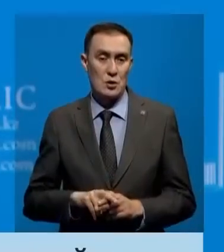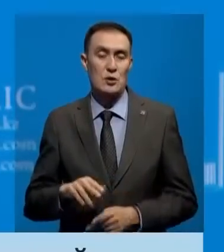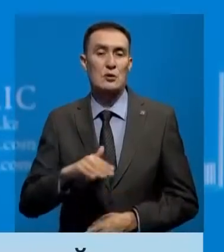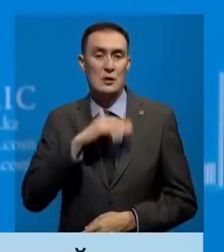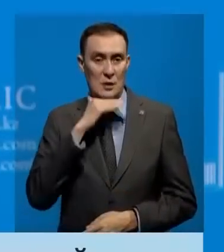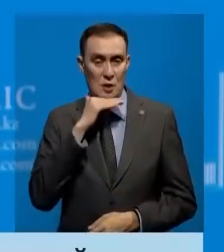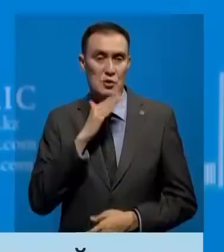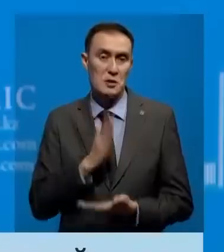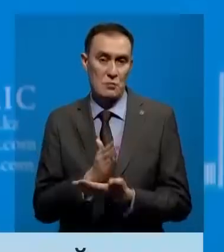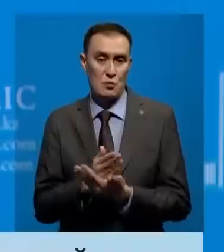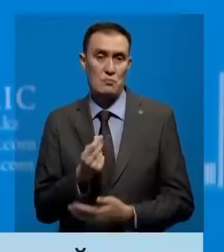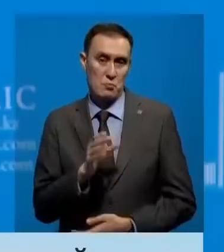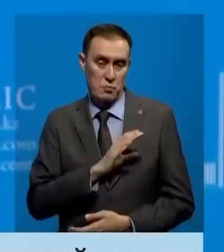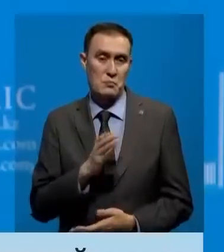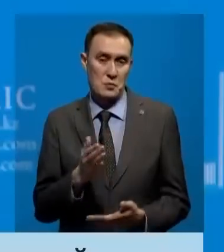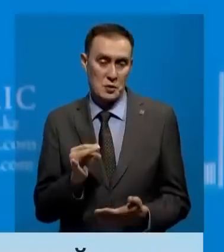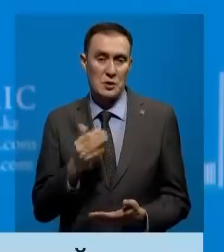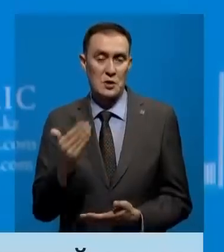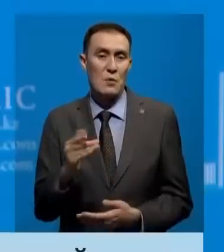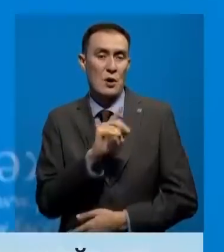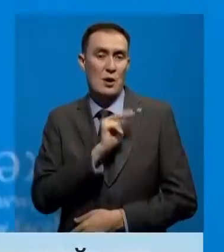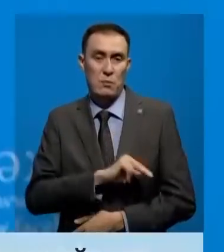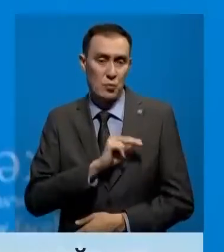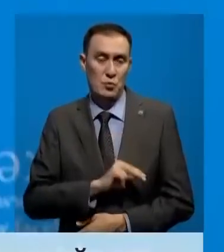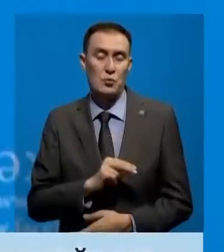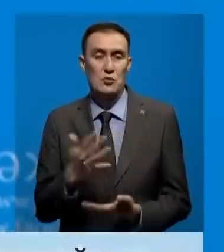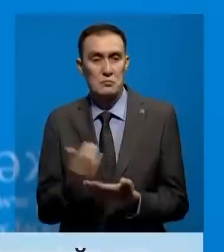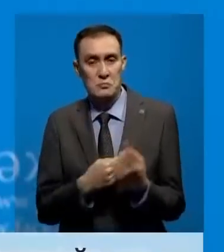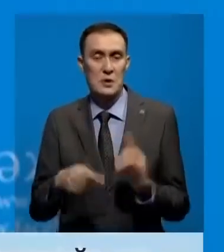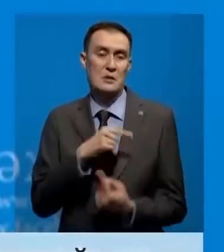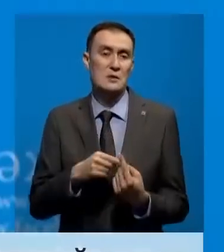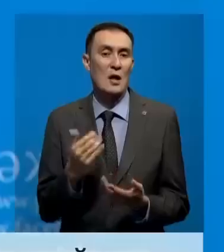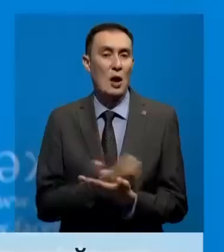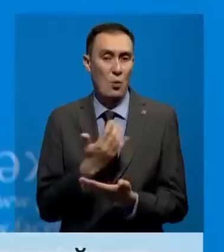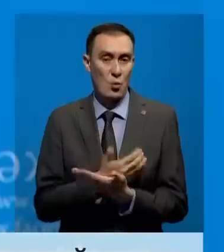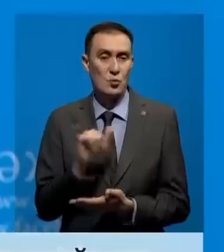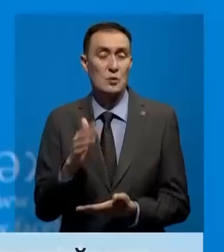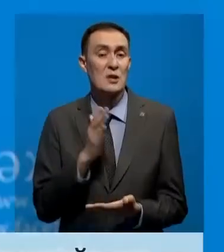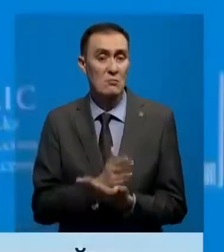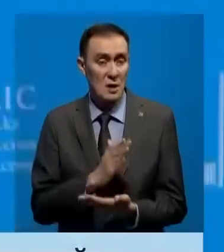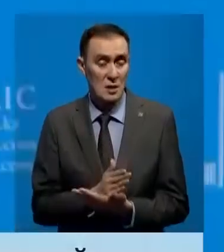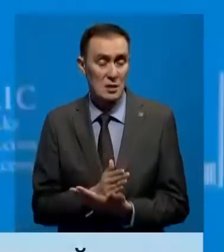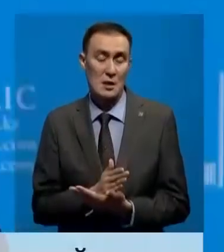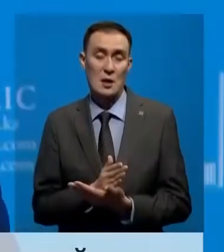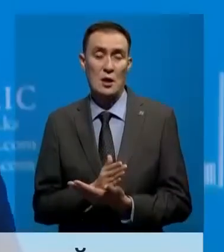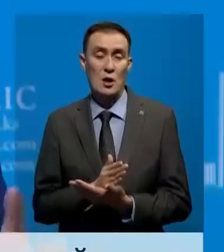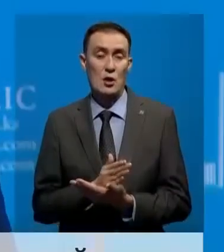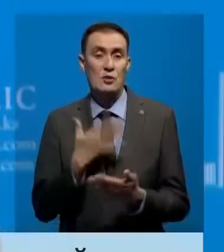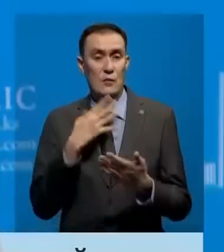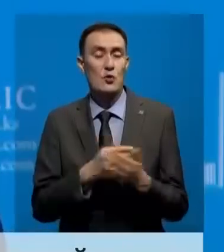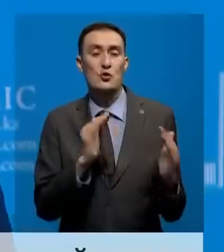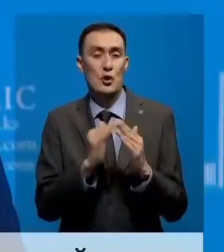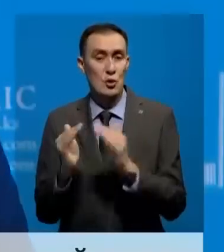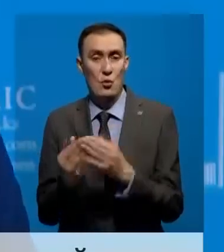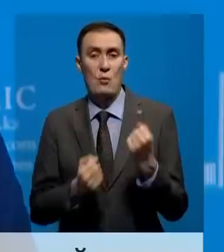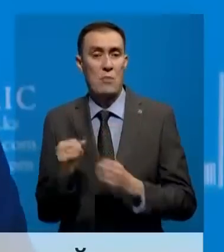достаточно обеспеченные, имеющие работу, свой определенный доход, скажем, жилье,